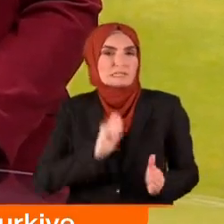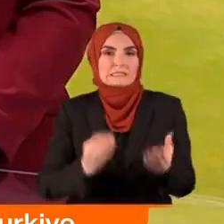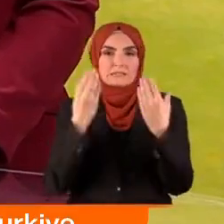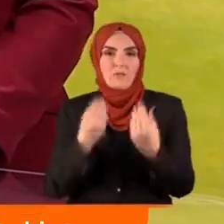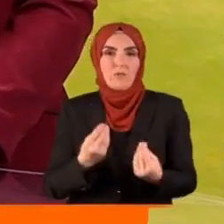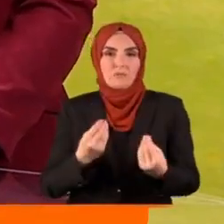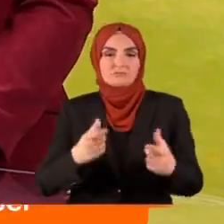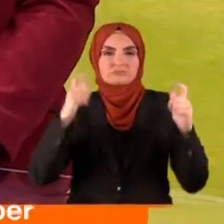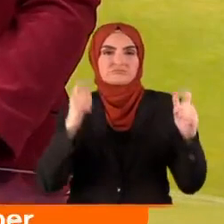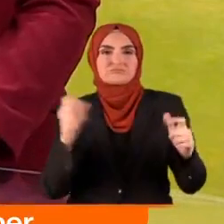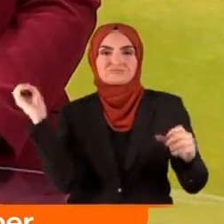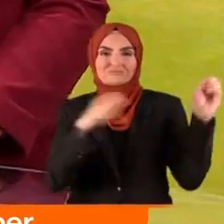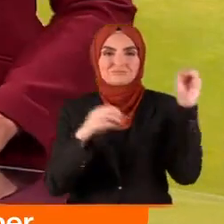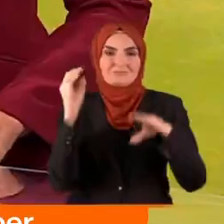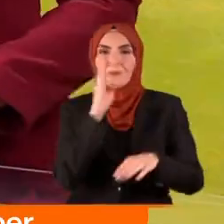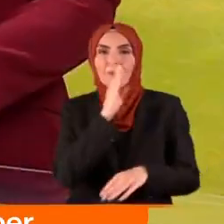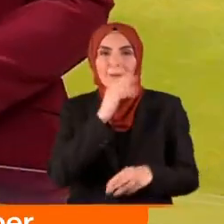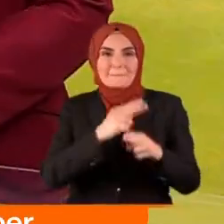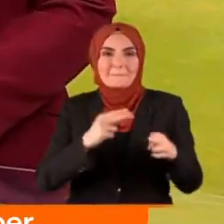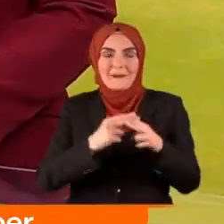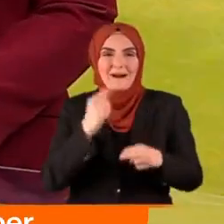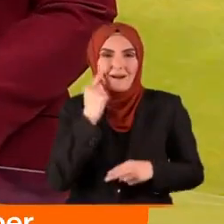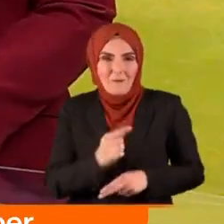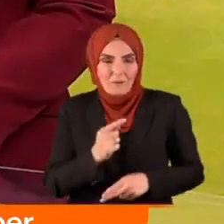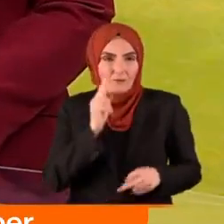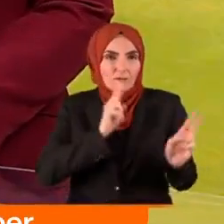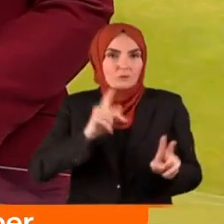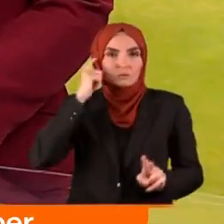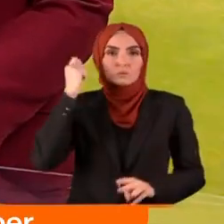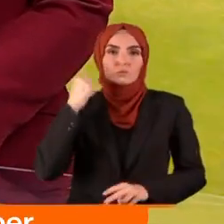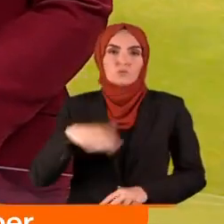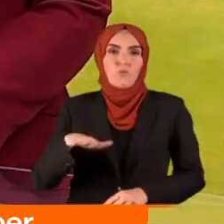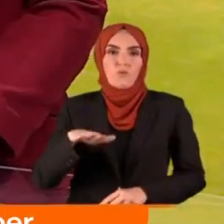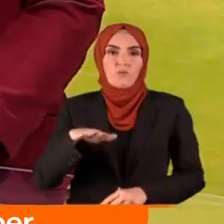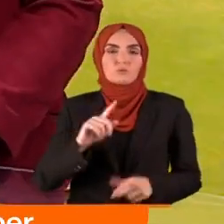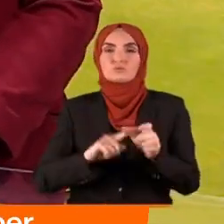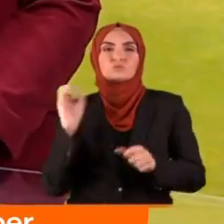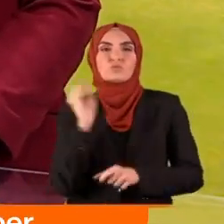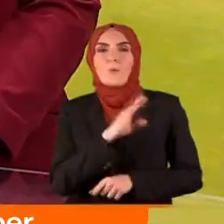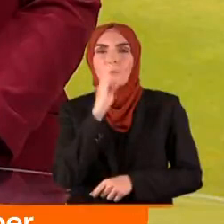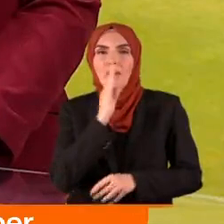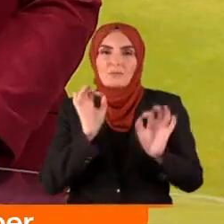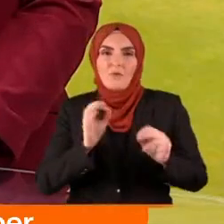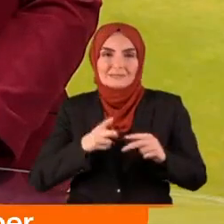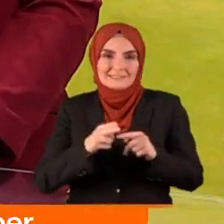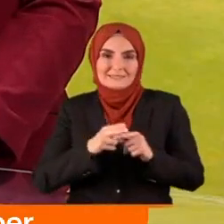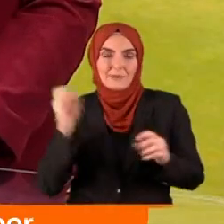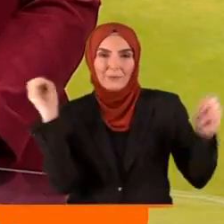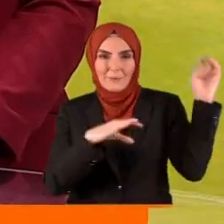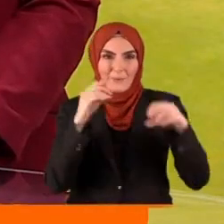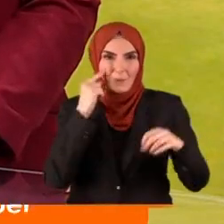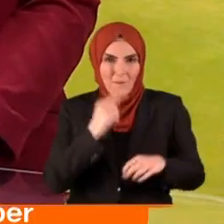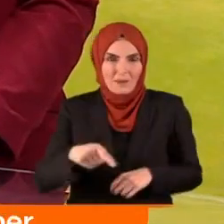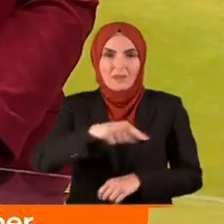gözlerine inanamadı. Çünkü normalde buradaki hatlardan yapılan konfetiler arasında bu kez Kur'an-ı Kerim ve Türk bayrağı